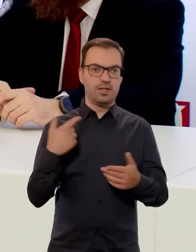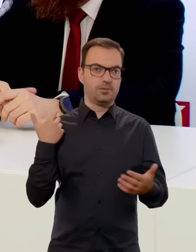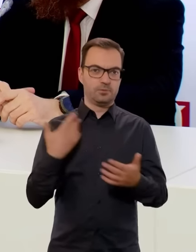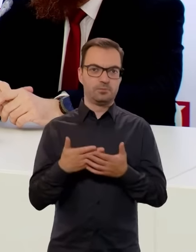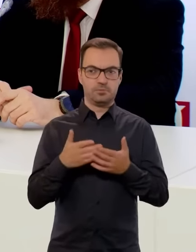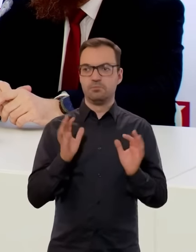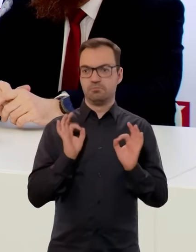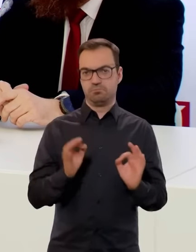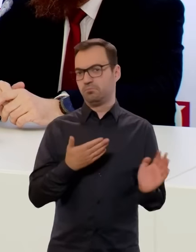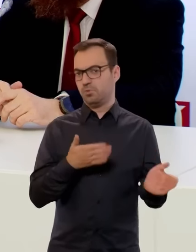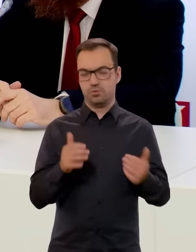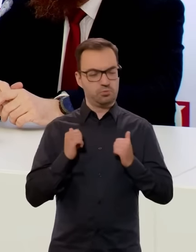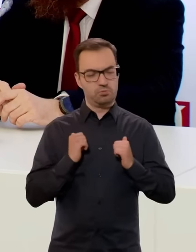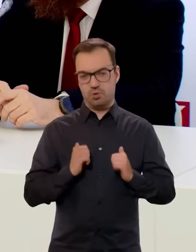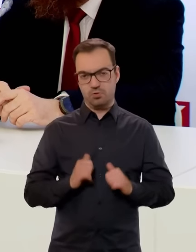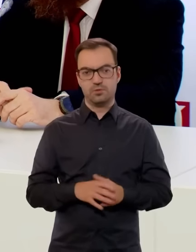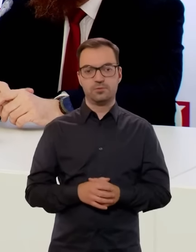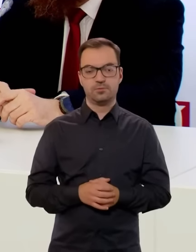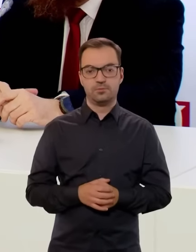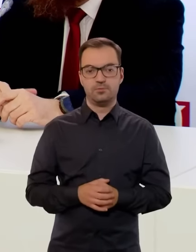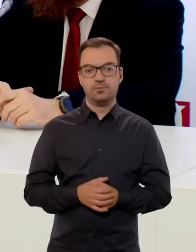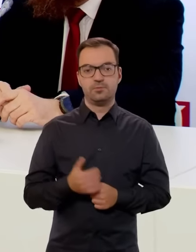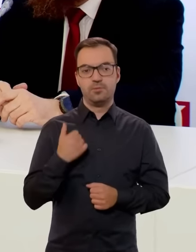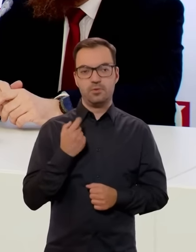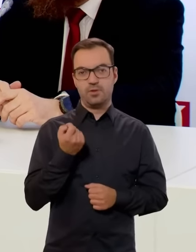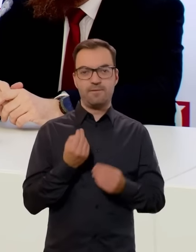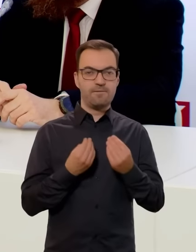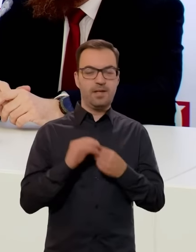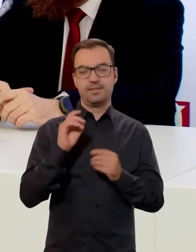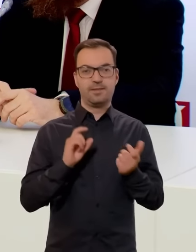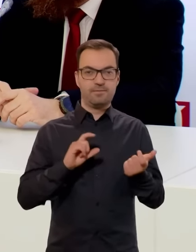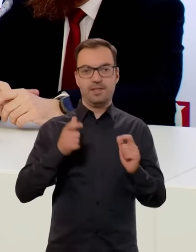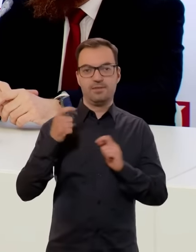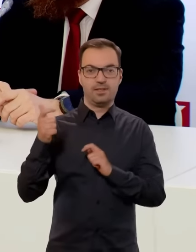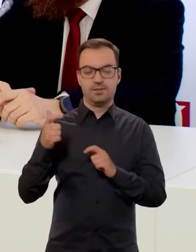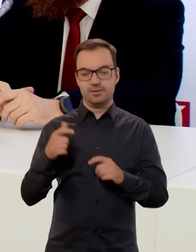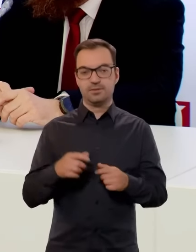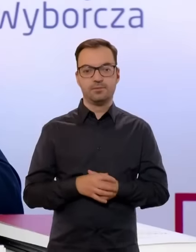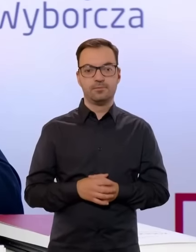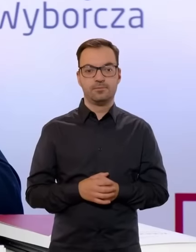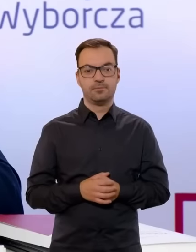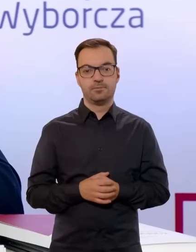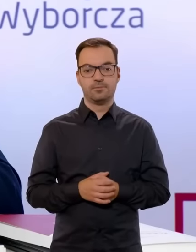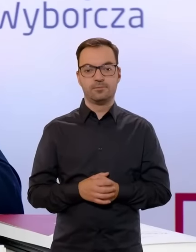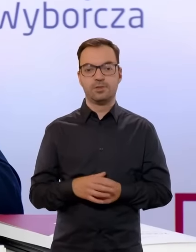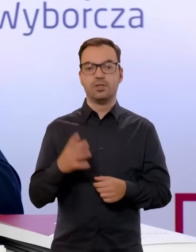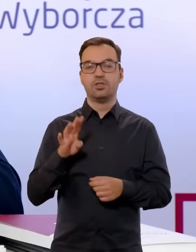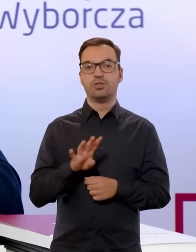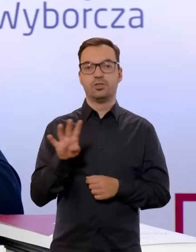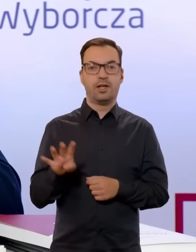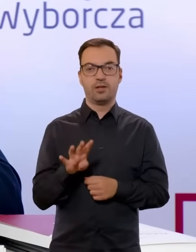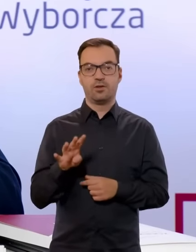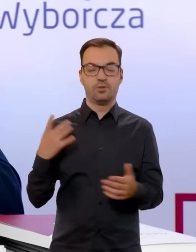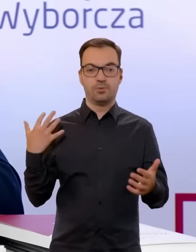spokojnej atmosferze. Nastąpił niewielki wzrost zdarzeń związanych z wyborami. W ciągu ostatnich